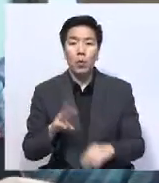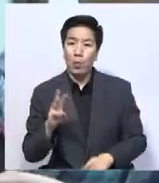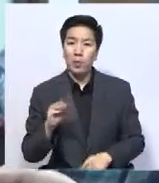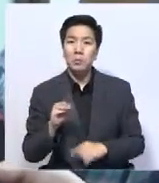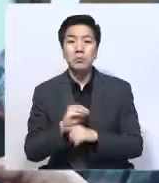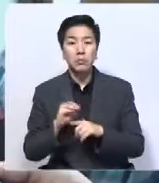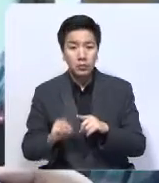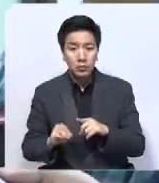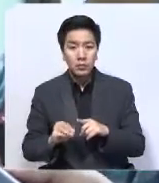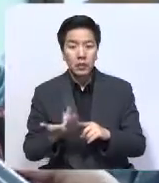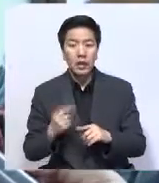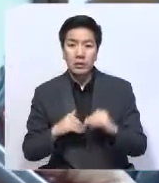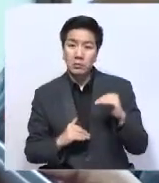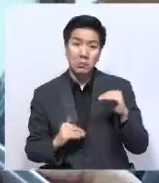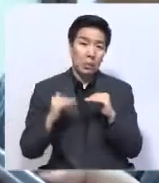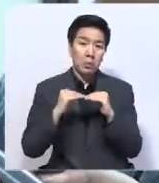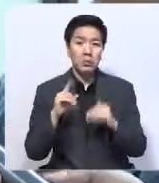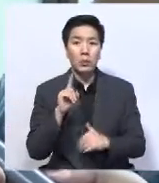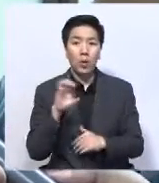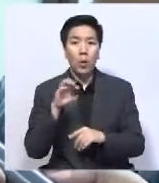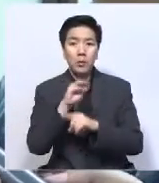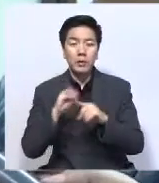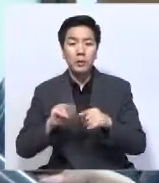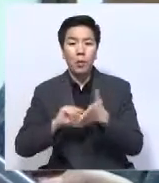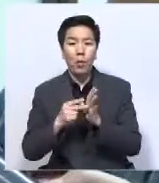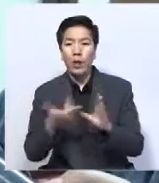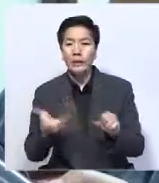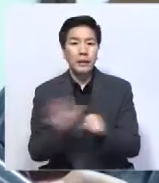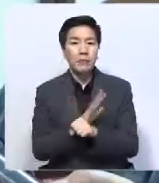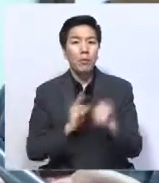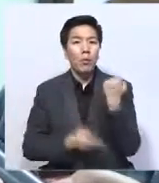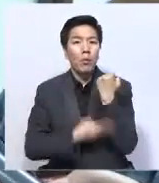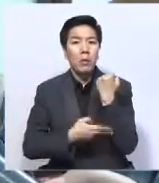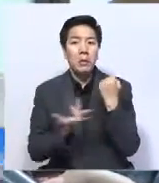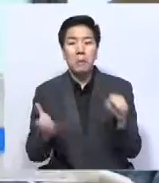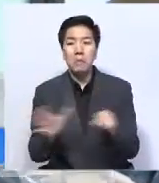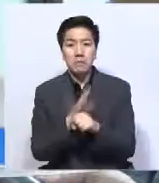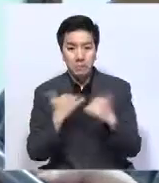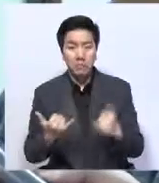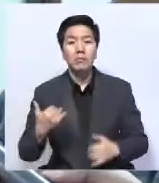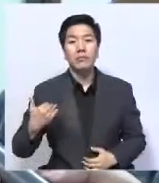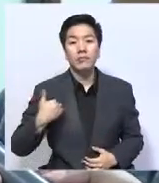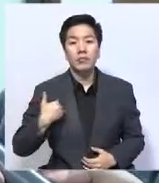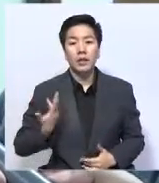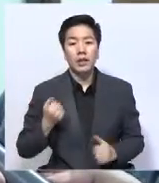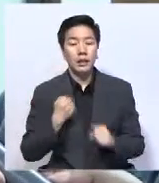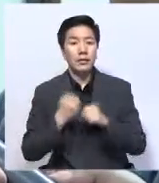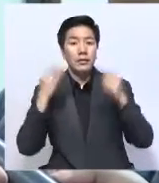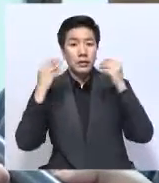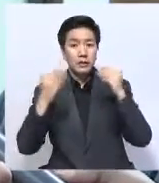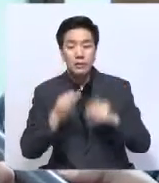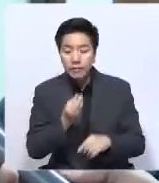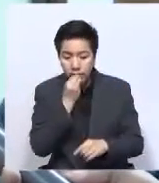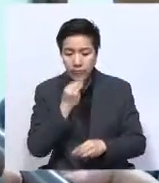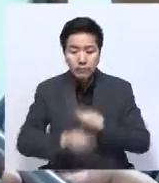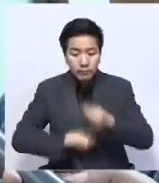ำบ้างก็ขึ้นถึง 100% จองเต็มครบหมดทุกโรงแรมทุกห้องพักไม่มีที่เหลือเลยกิจกรรมที่ขายอา